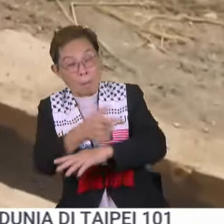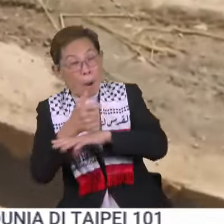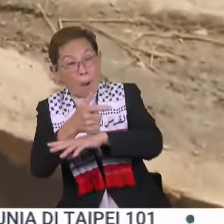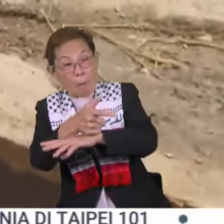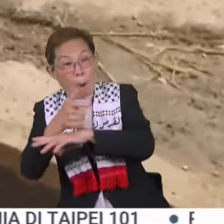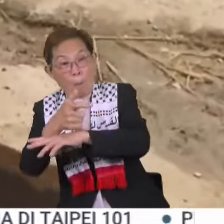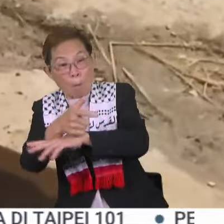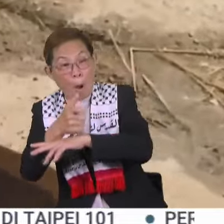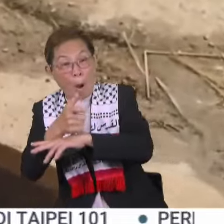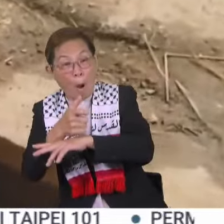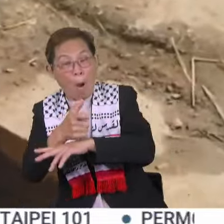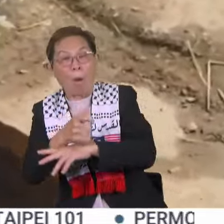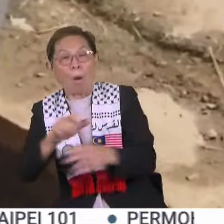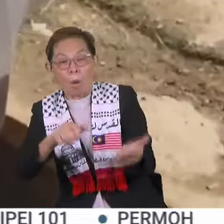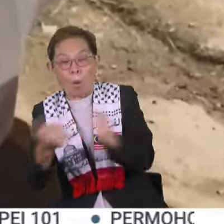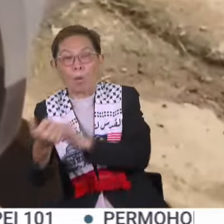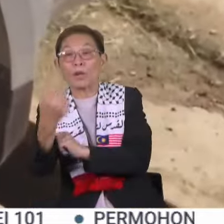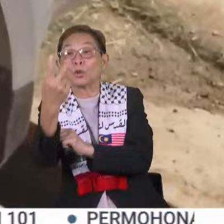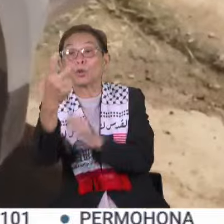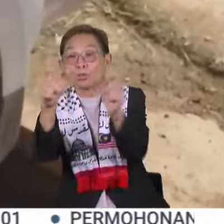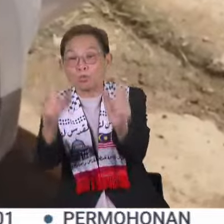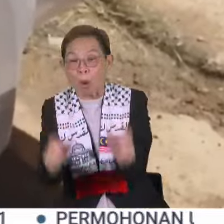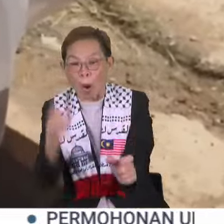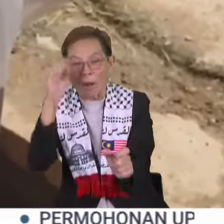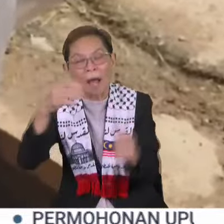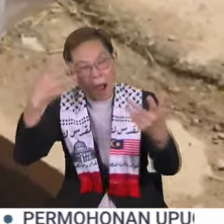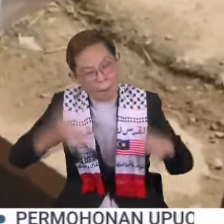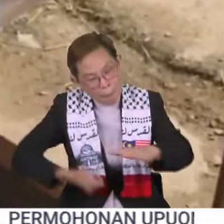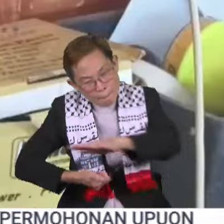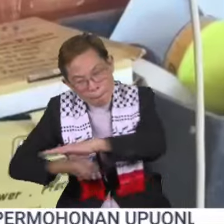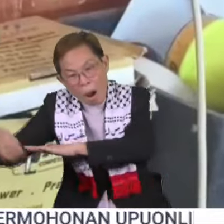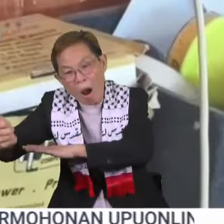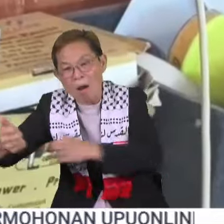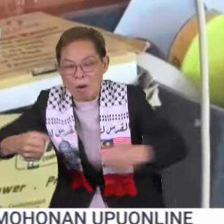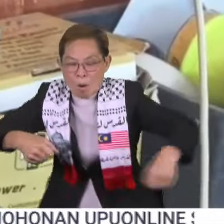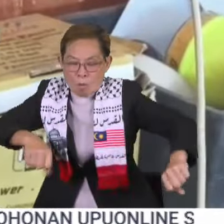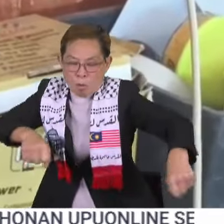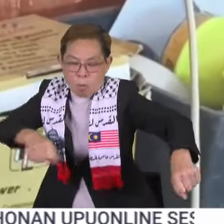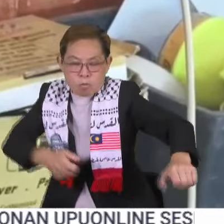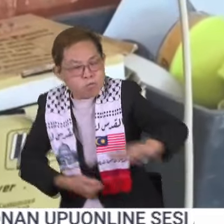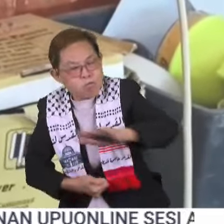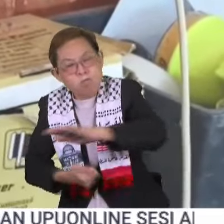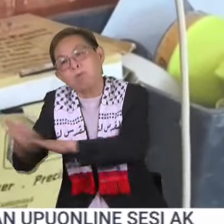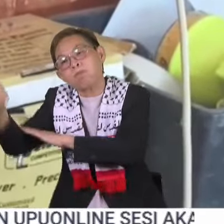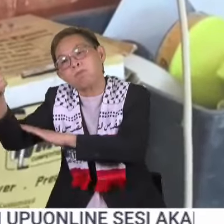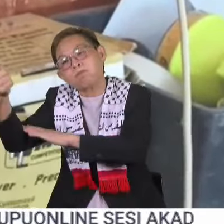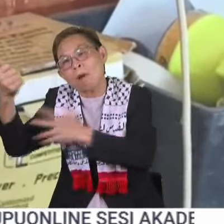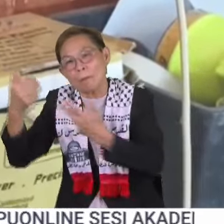tembakan yang dilepaskan oleh dua lelaki sebelum melarikan diri dengan sebuah motosikal.